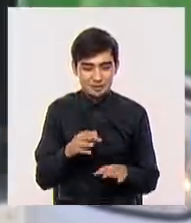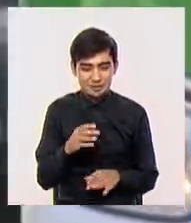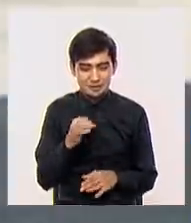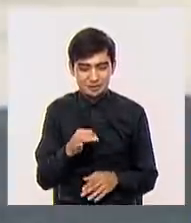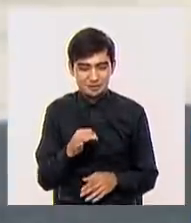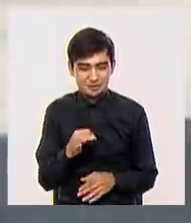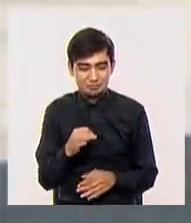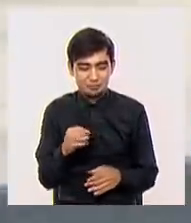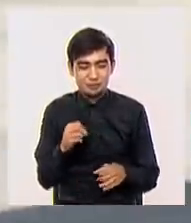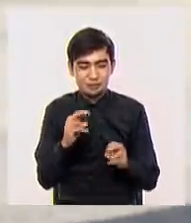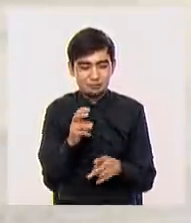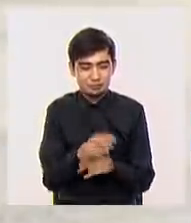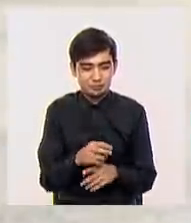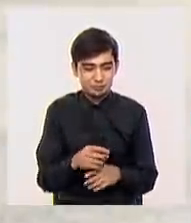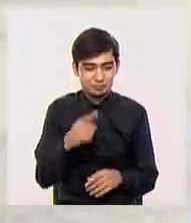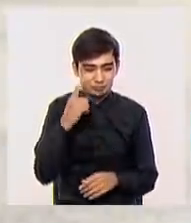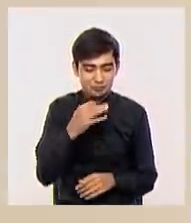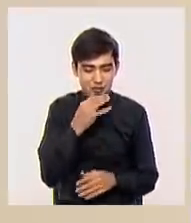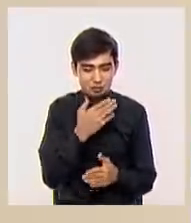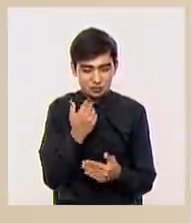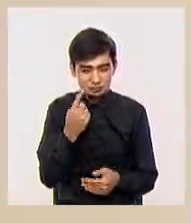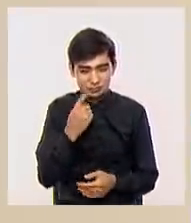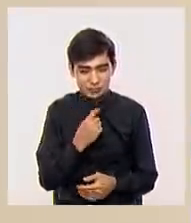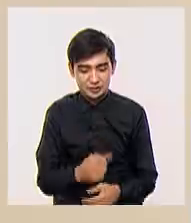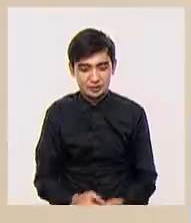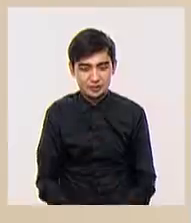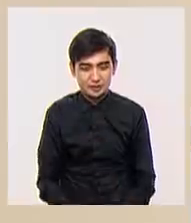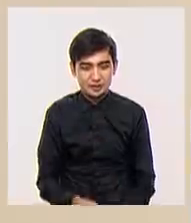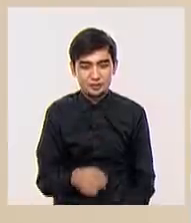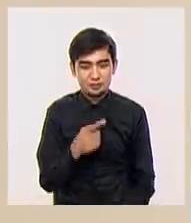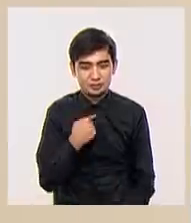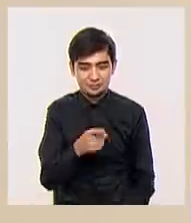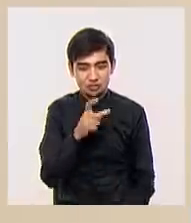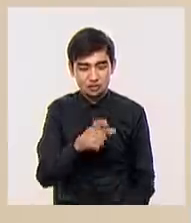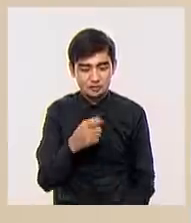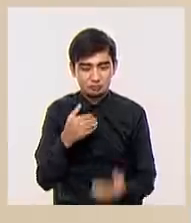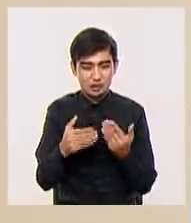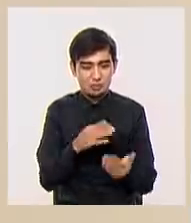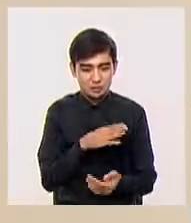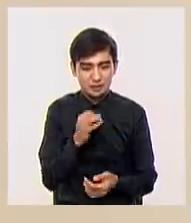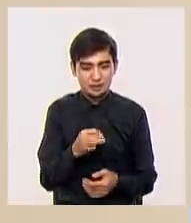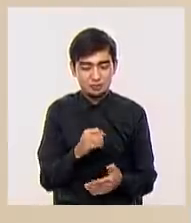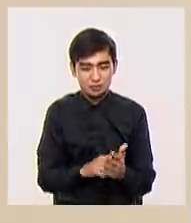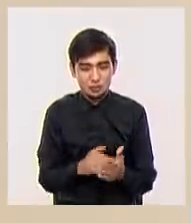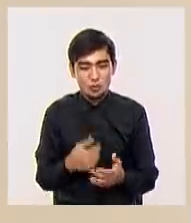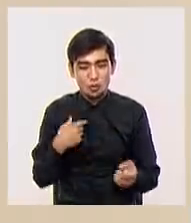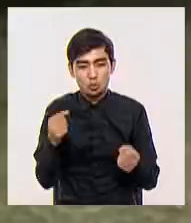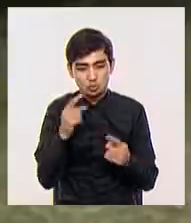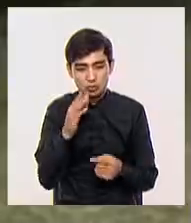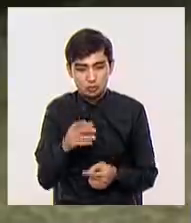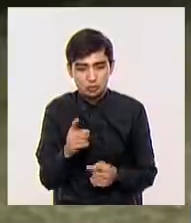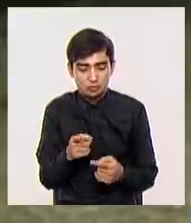тіреген, алдын ала ешқандай ескерту берілген жоқ деп отыр. Енді біз ол азаматпен хабарласып, басталған мәселенің мән жайын анықтайтын